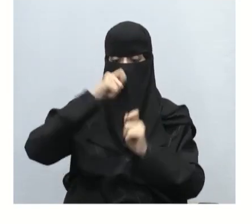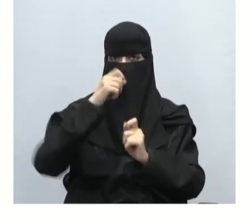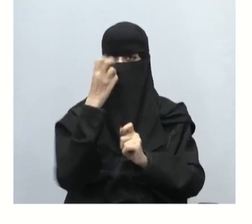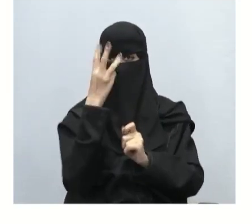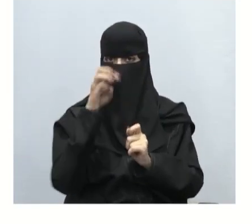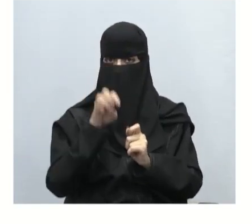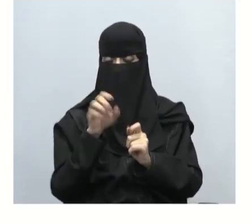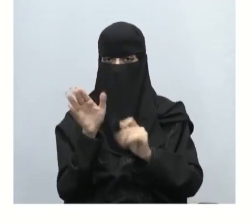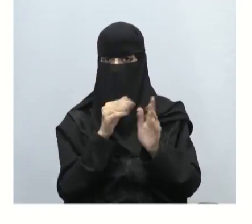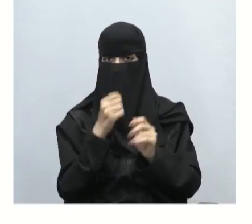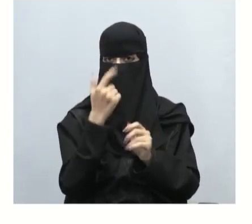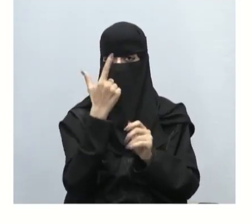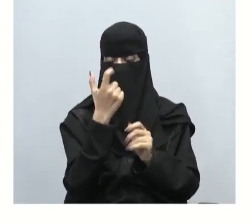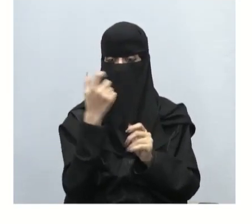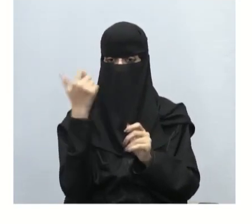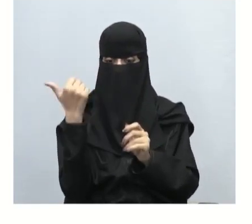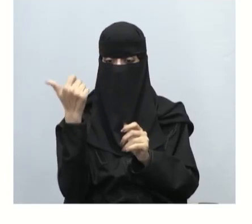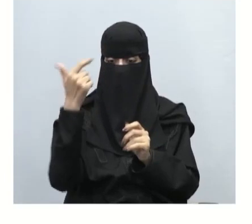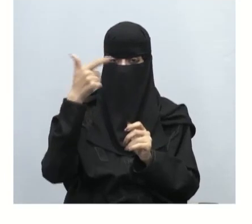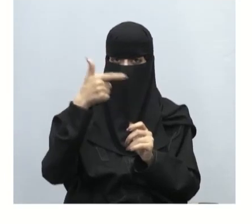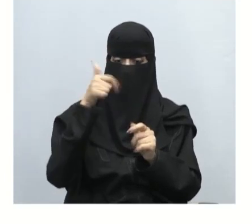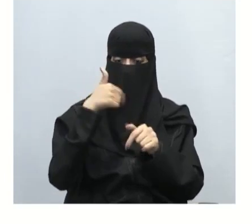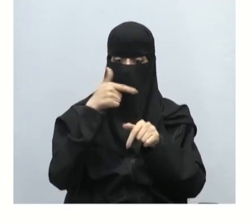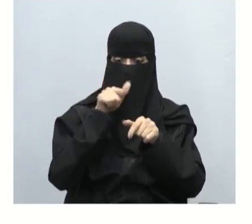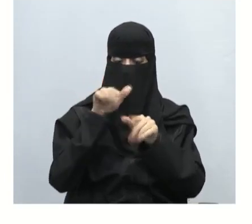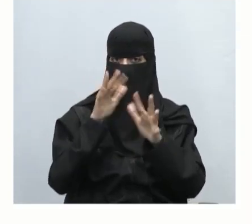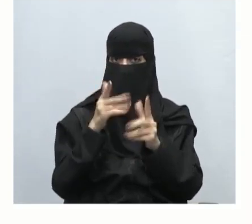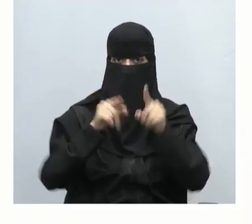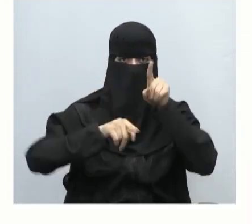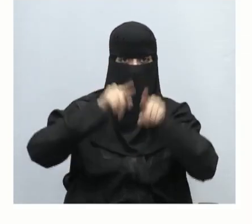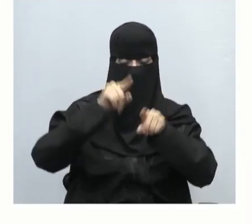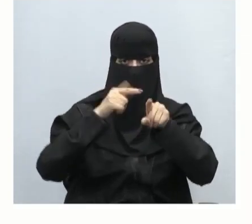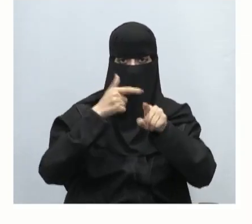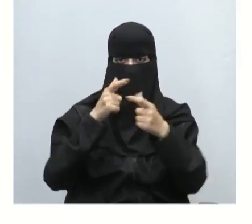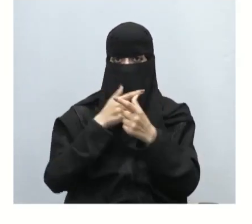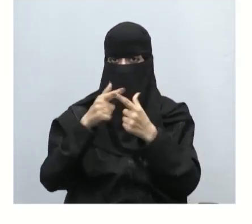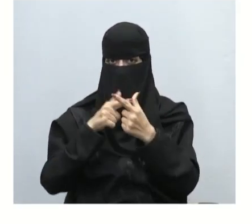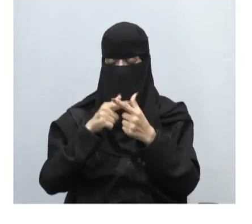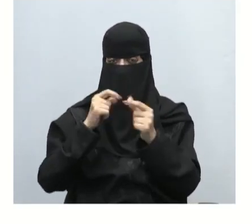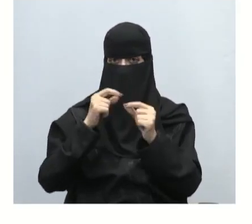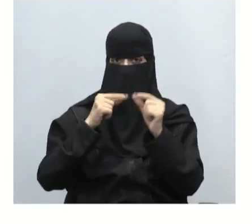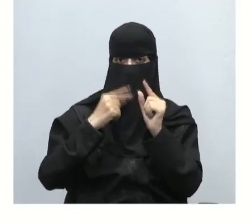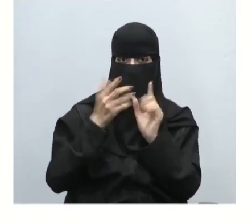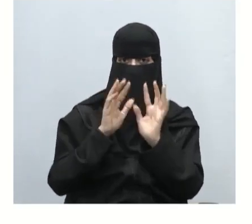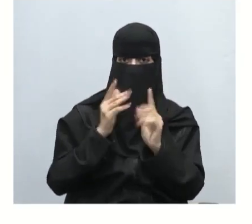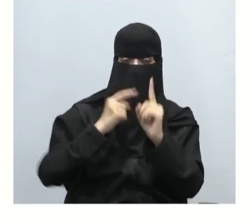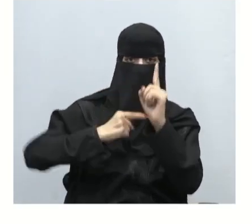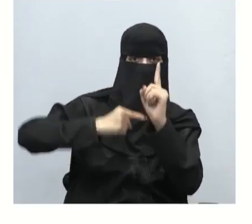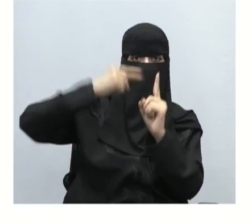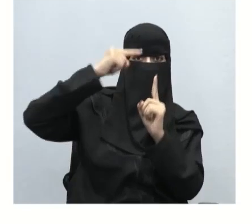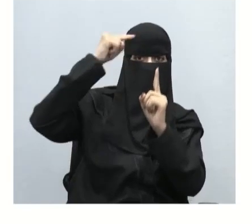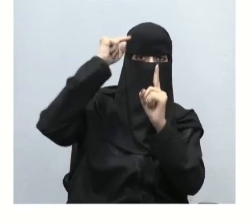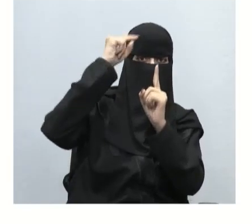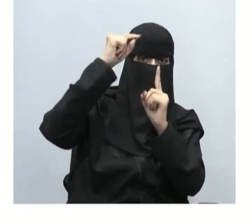بين اعلى نقطه واخفض نقطه في اليابان هل هي البديل الف 3780